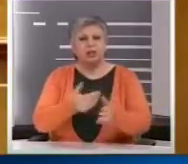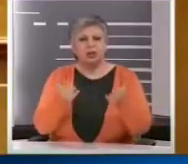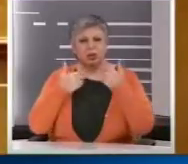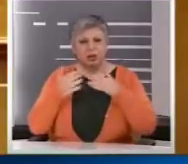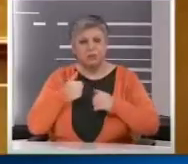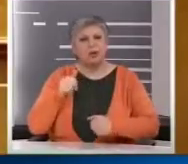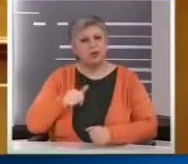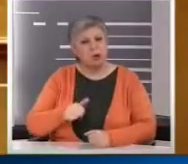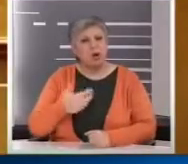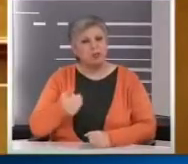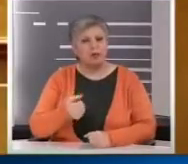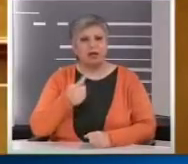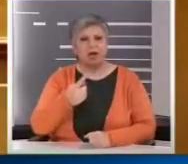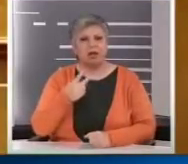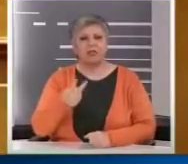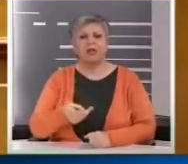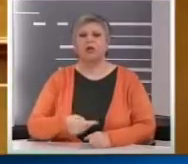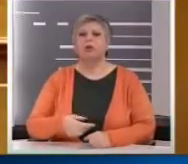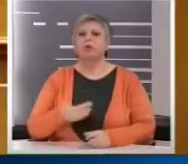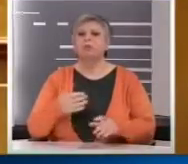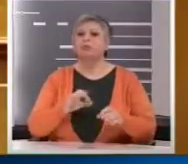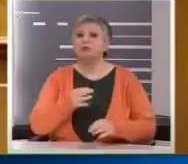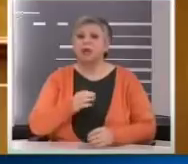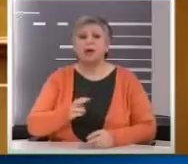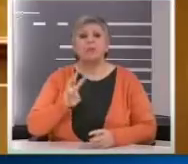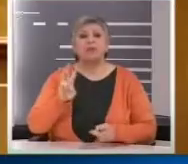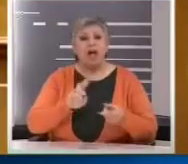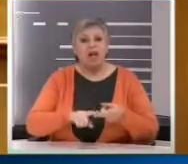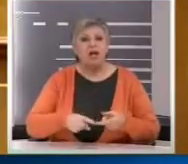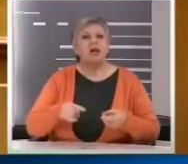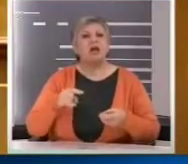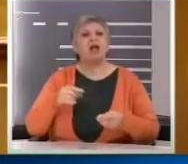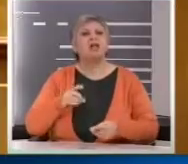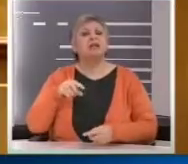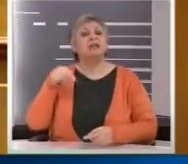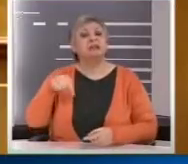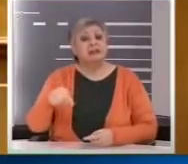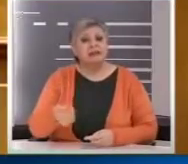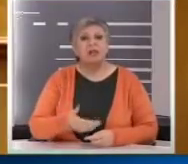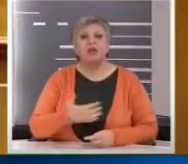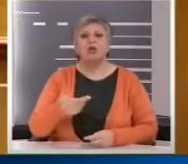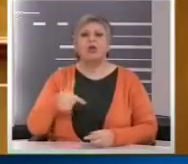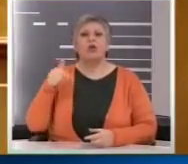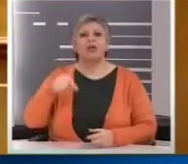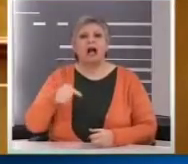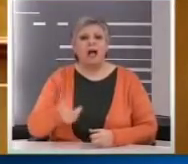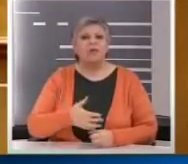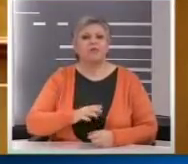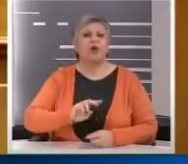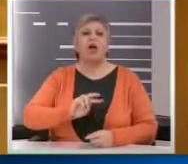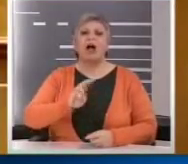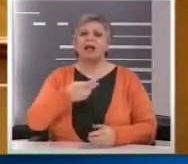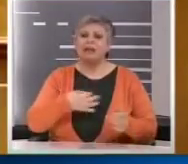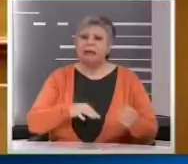γιατρούς. Και μιλάω για τα Ψαρά, μιλάω για την Τήλο, μιλάω για τη Γάβδο, μιλάω για τα Αντικήθυρα και για πάρα πολλές